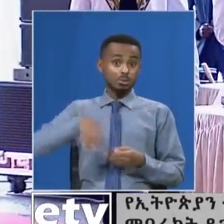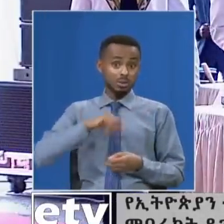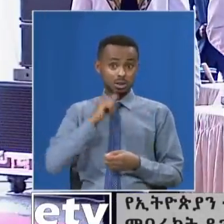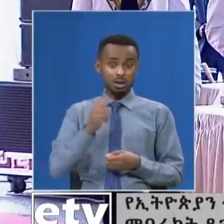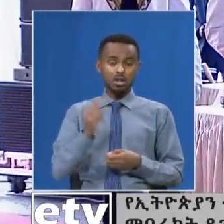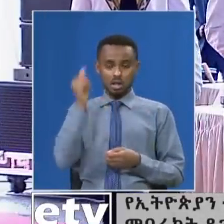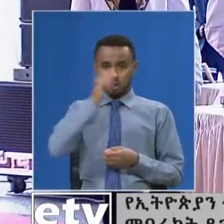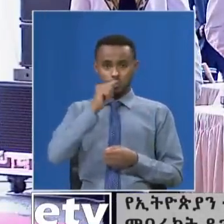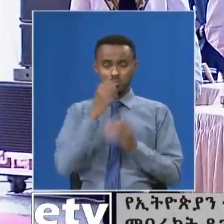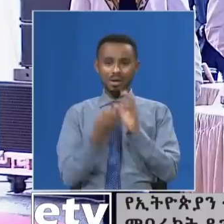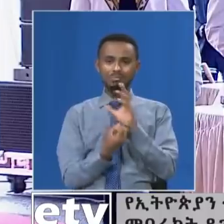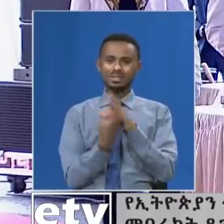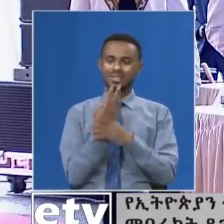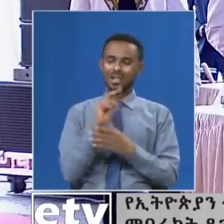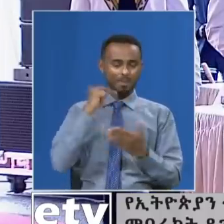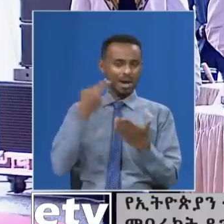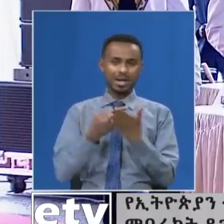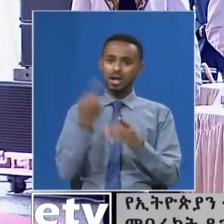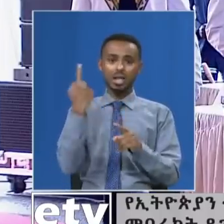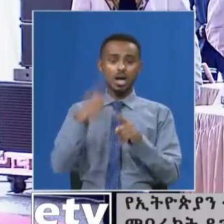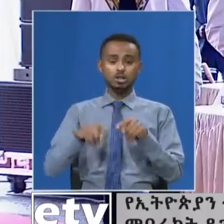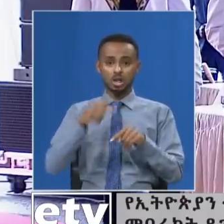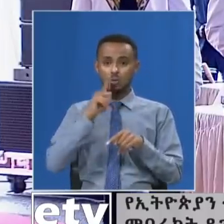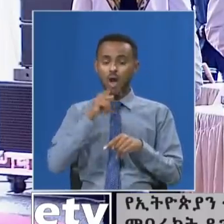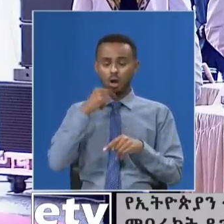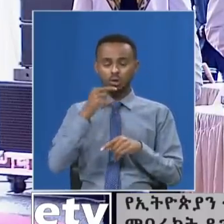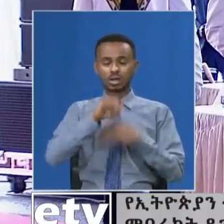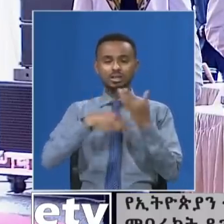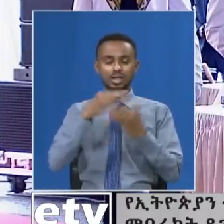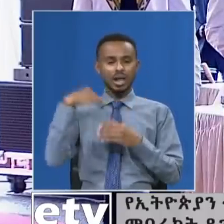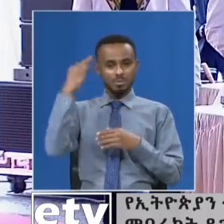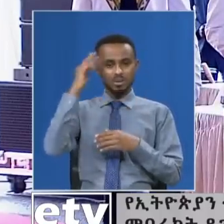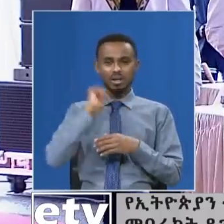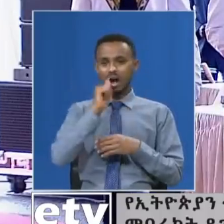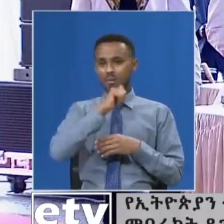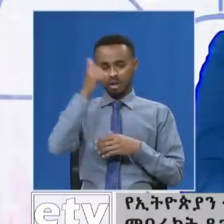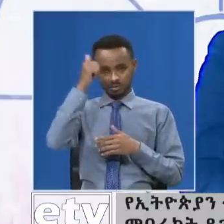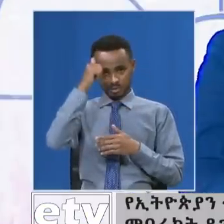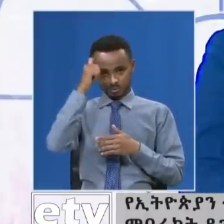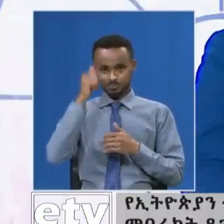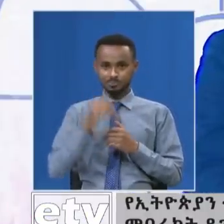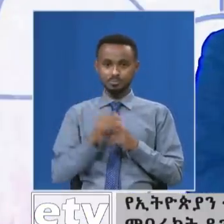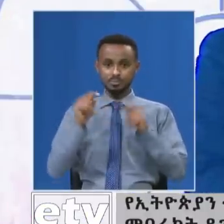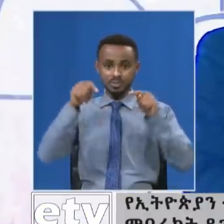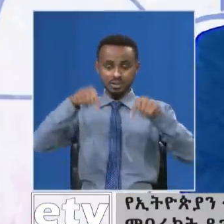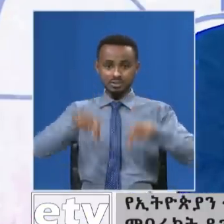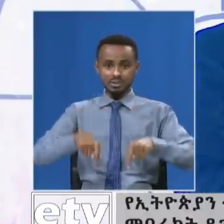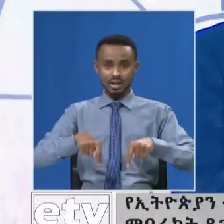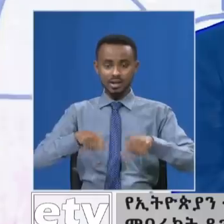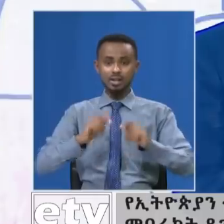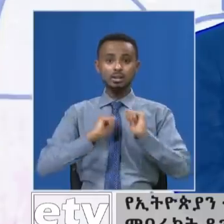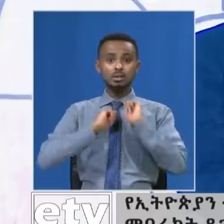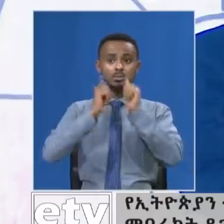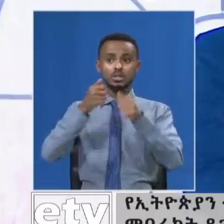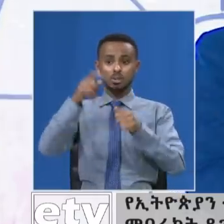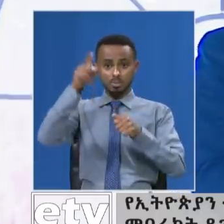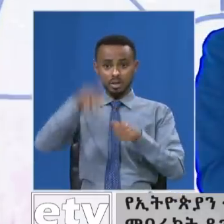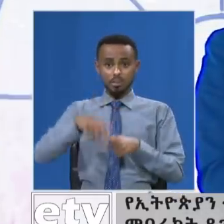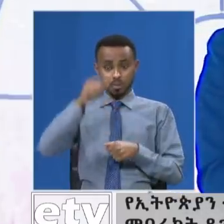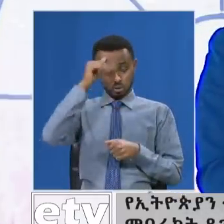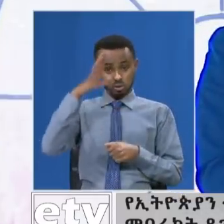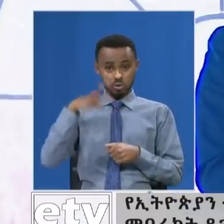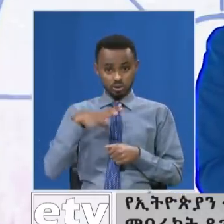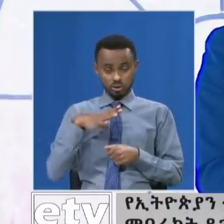በስተቀር የኢትዮጵያን ብልጽግና ማረጋጋት አይቻልም ነው ያሉት ጠቅላይ ሚኒስትር አብይ አህመድ። ዛሬ መሸለም ይገባቸው